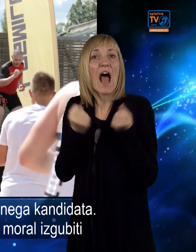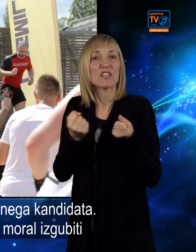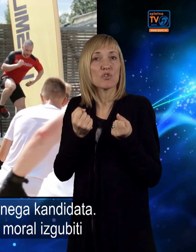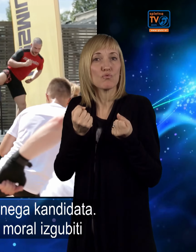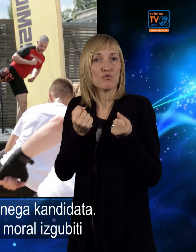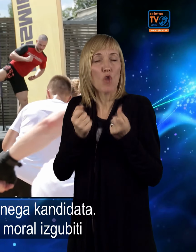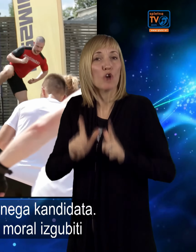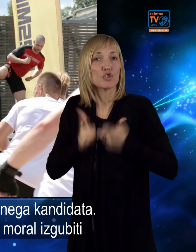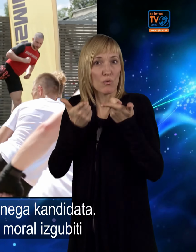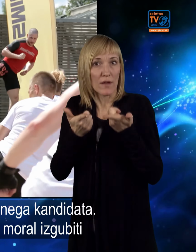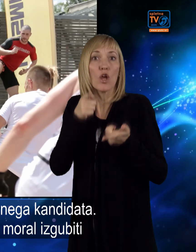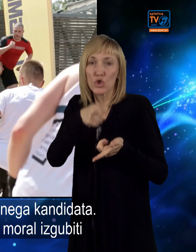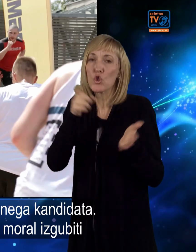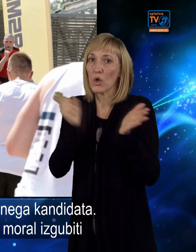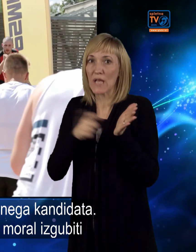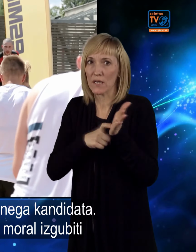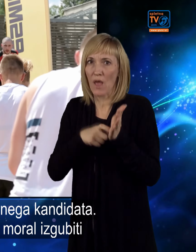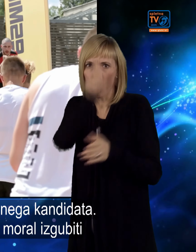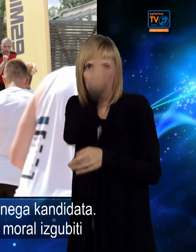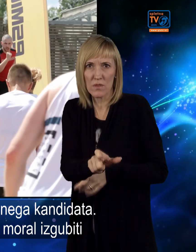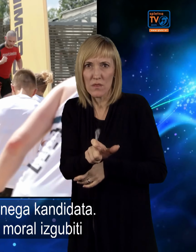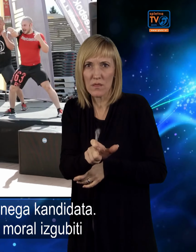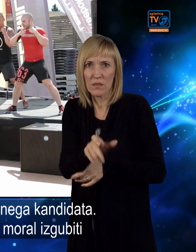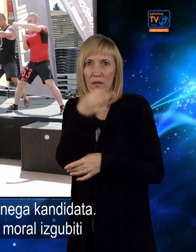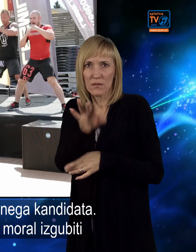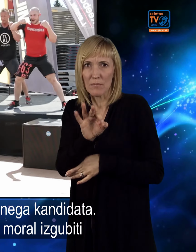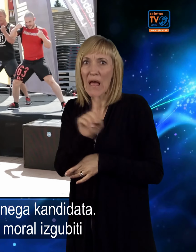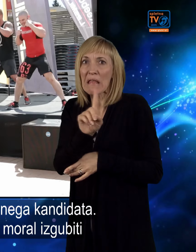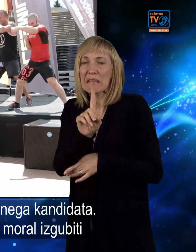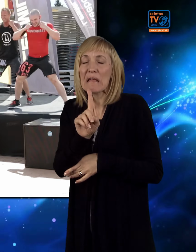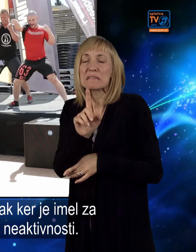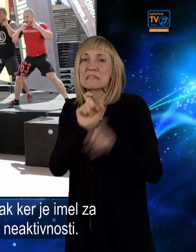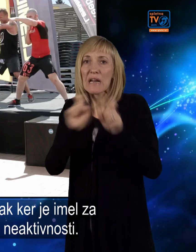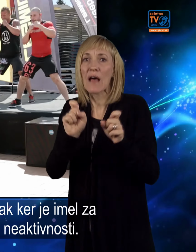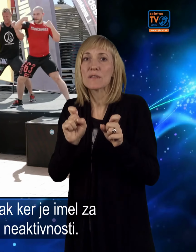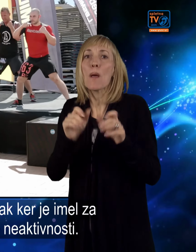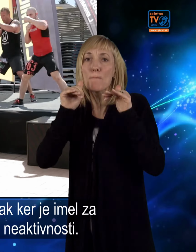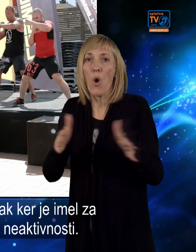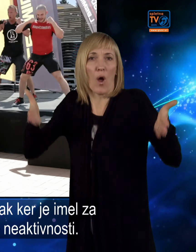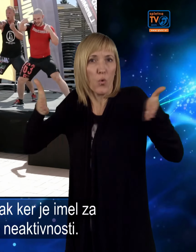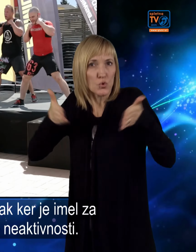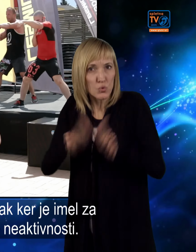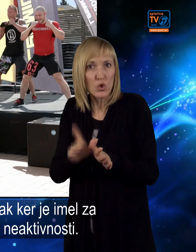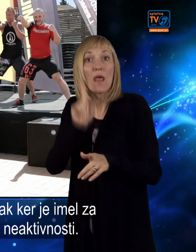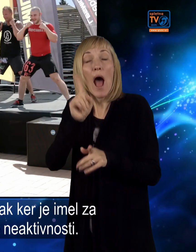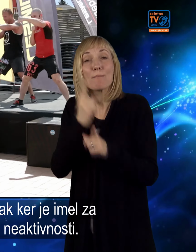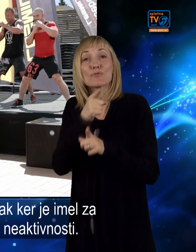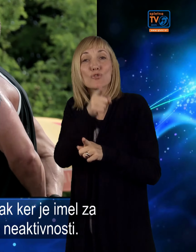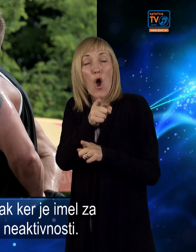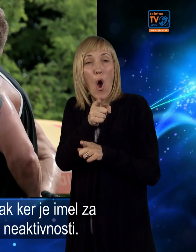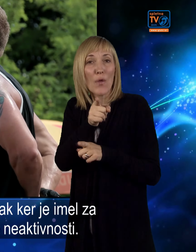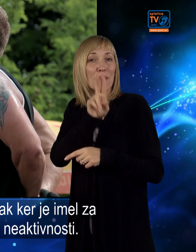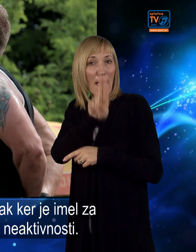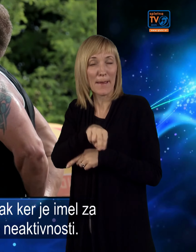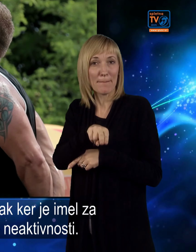kar pomeni dosti zahtevnega kandidata. Ne samo zato, ker mora izgubiti tudi večno težo, ampak tudi zaradi tega, ker je imel za sabo